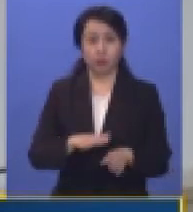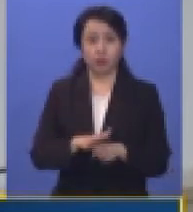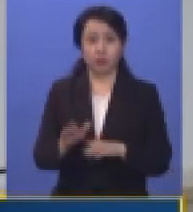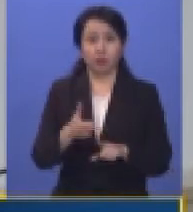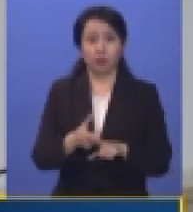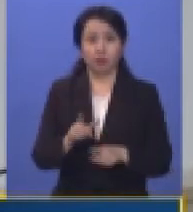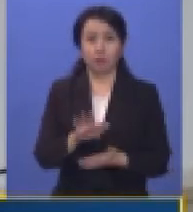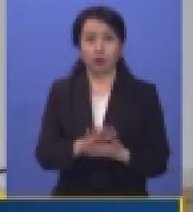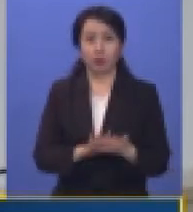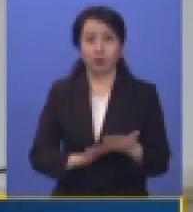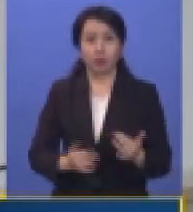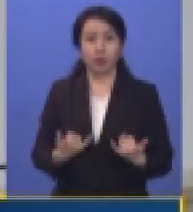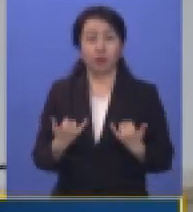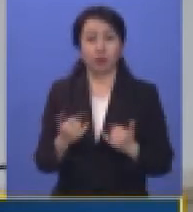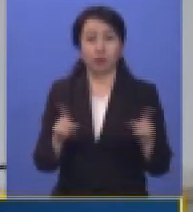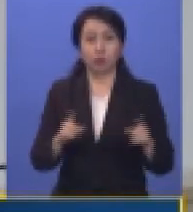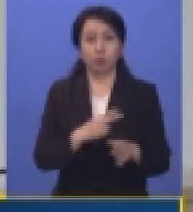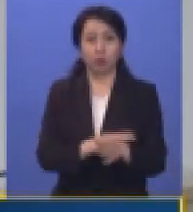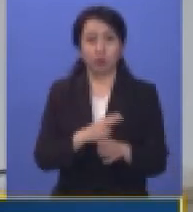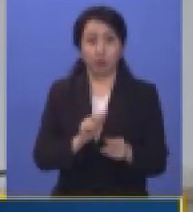эти процессы. А для того, чтобы